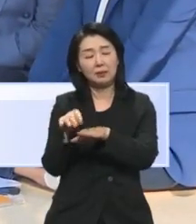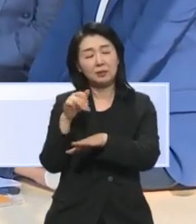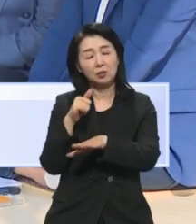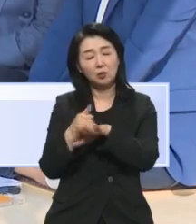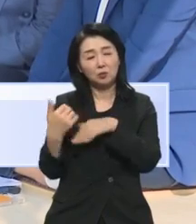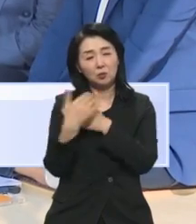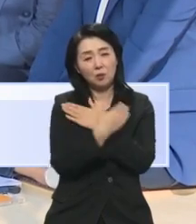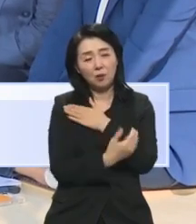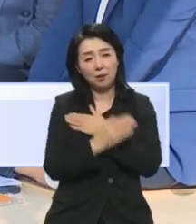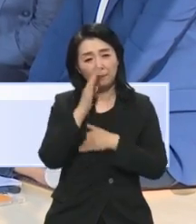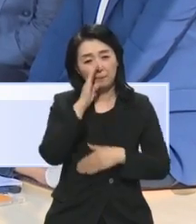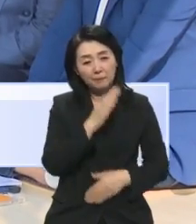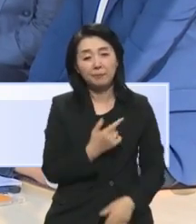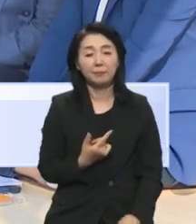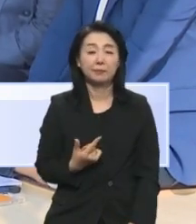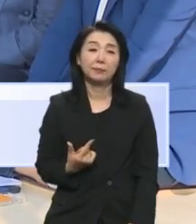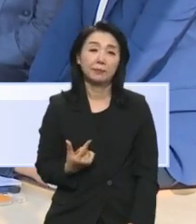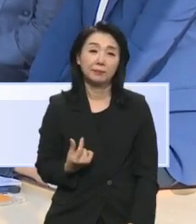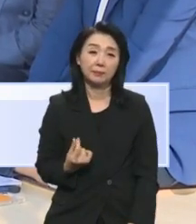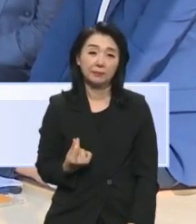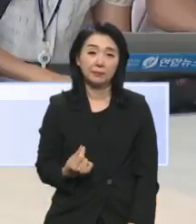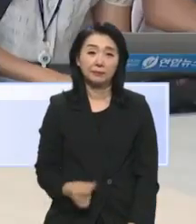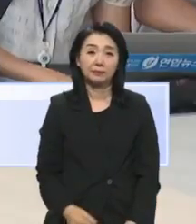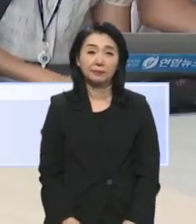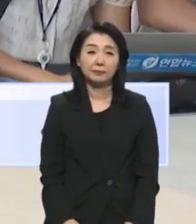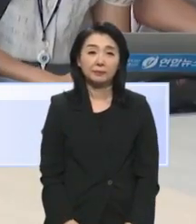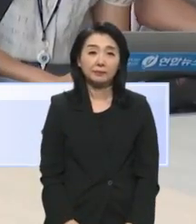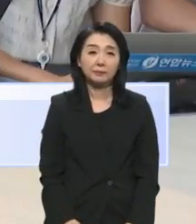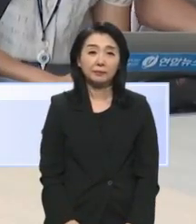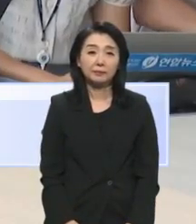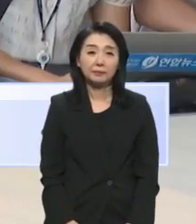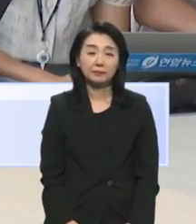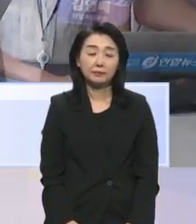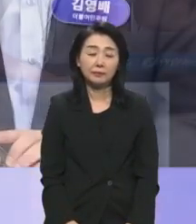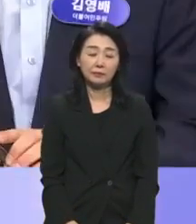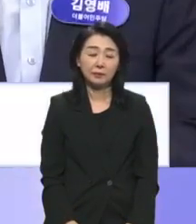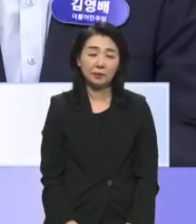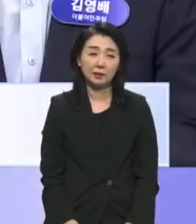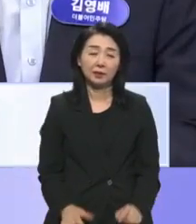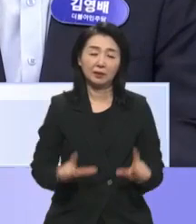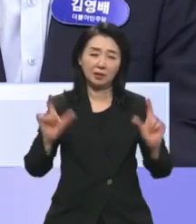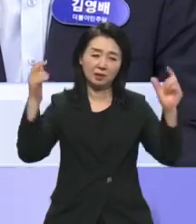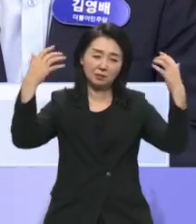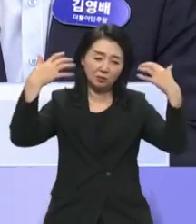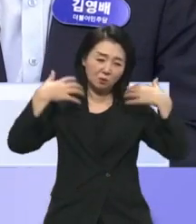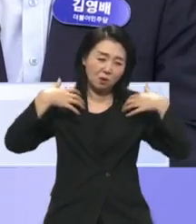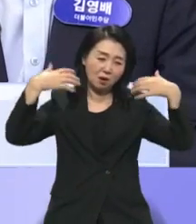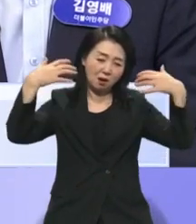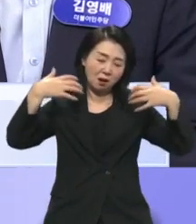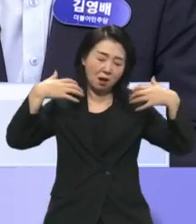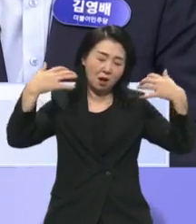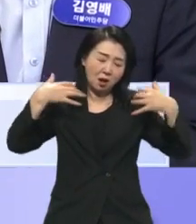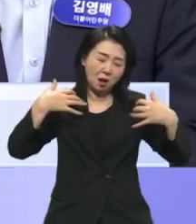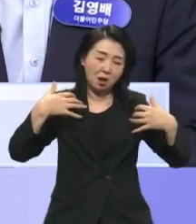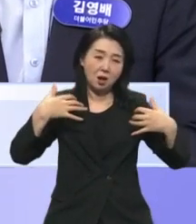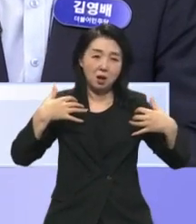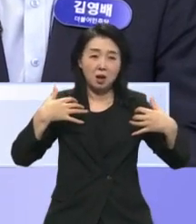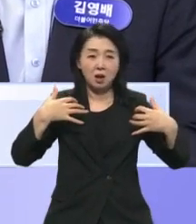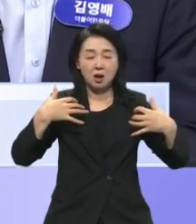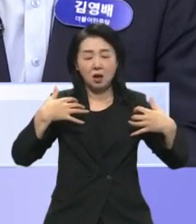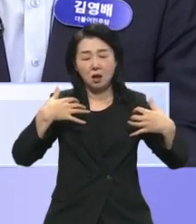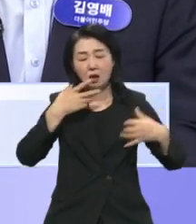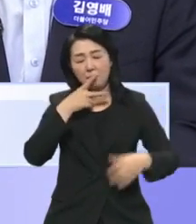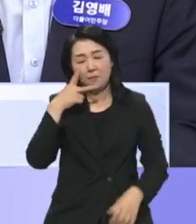않다 볼 수 있고요이 무더운 날씨에 저렇게 앉아서 일정 다 소화하고